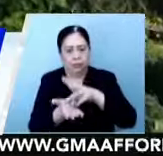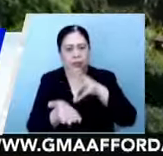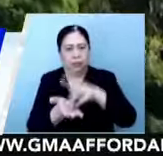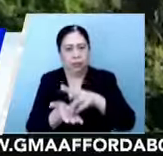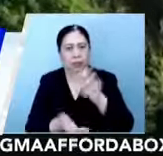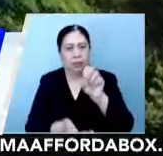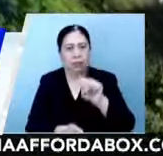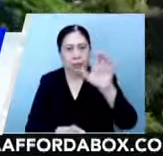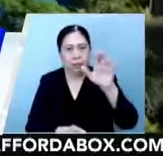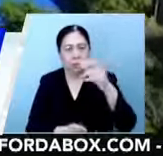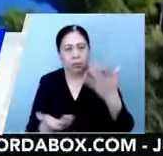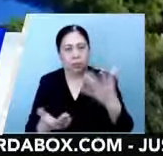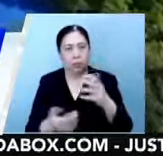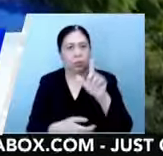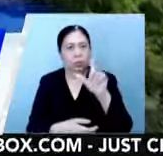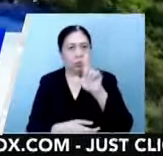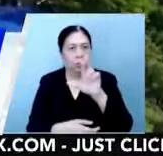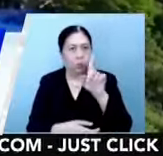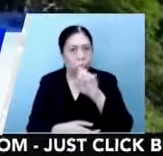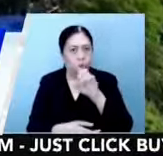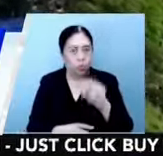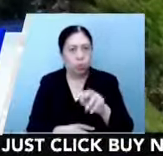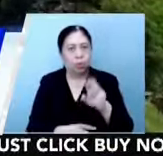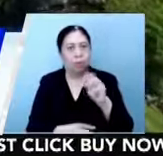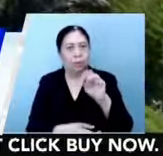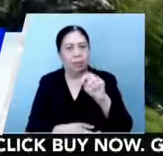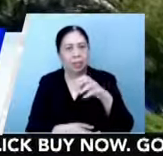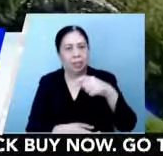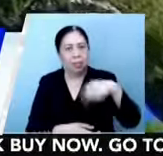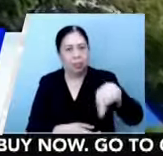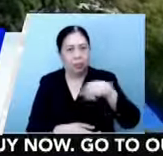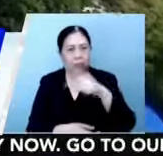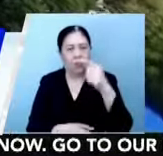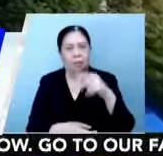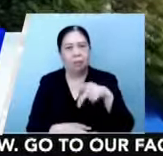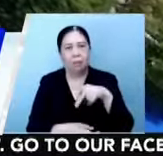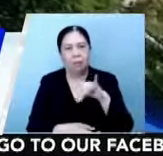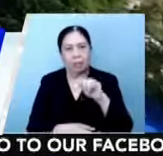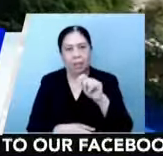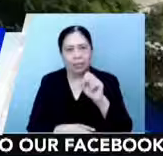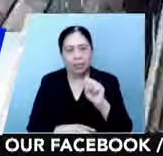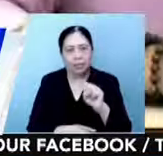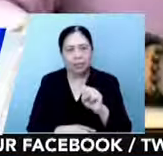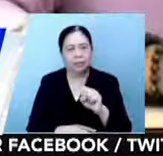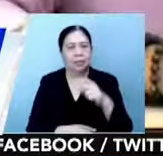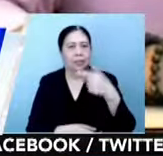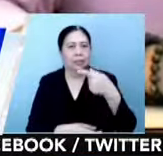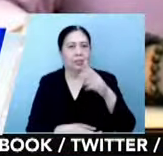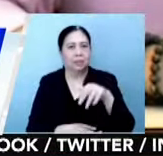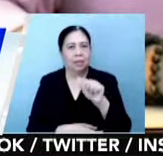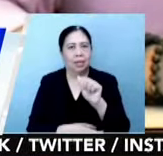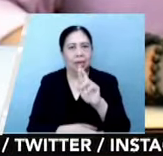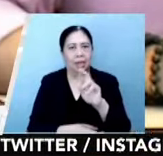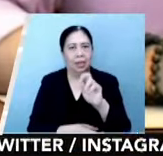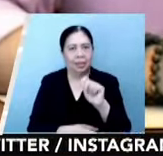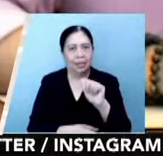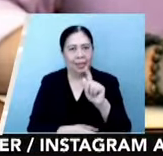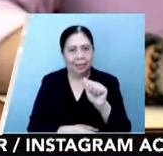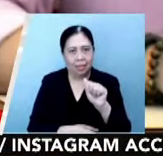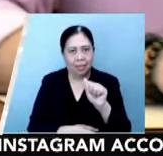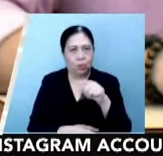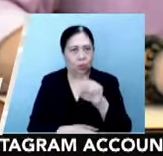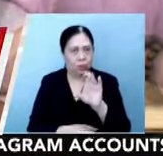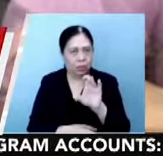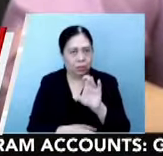Luzon Avenue, Mindanao Avenue, Payatas Road at G. Araneta sa Quezon City. Sa mga pribadong